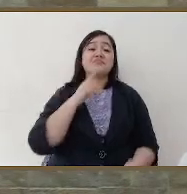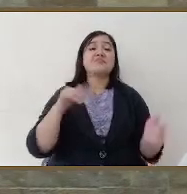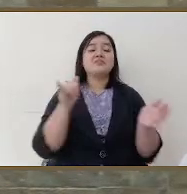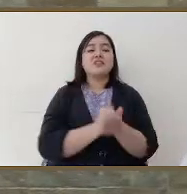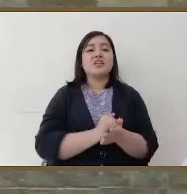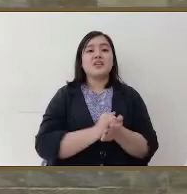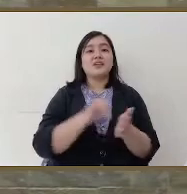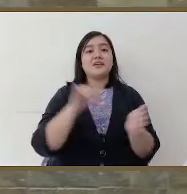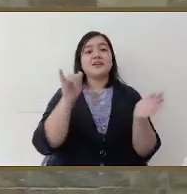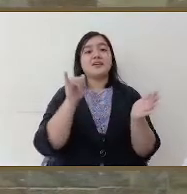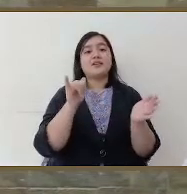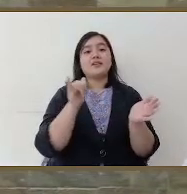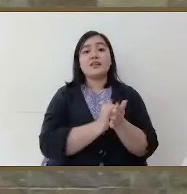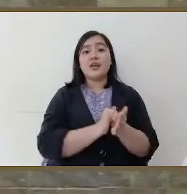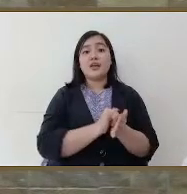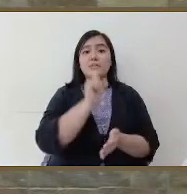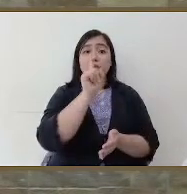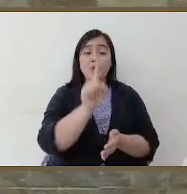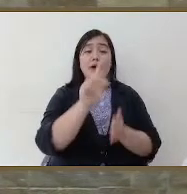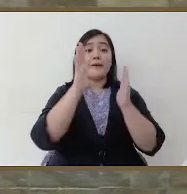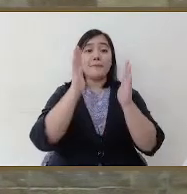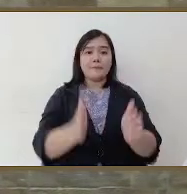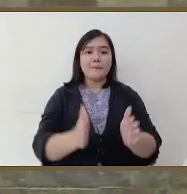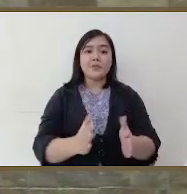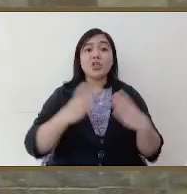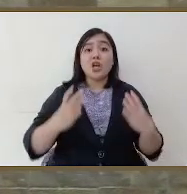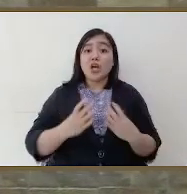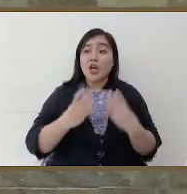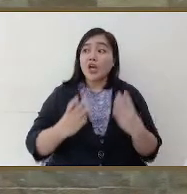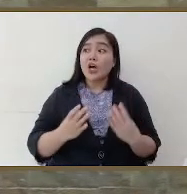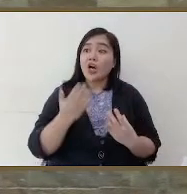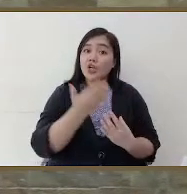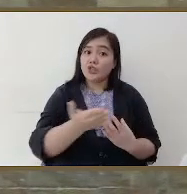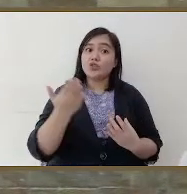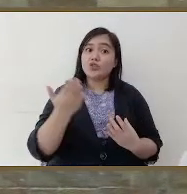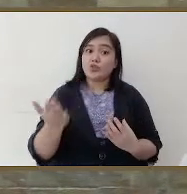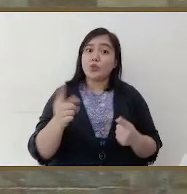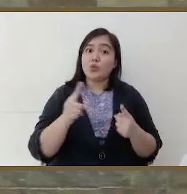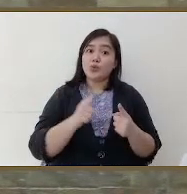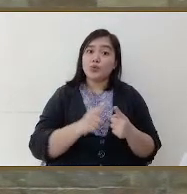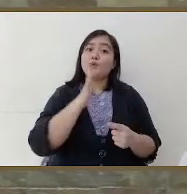tao na yan, ay lahat ng idea niya nakukuha niya sa telenovela.